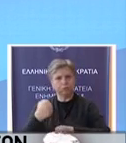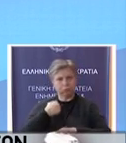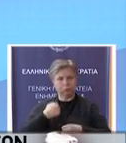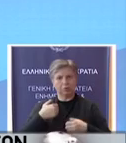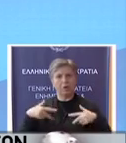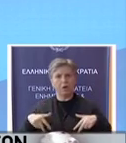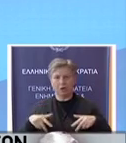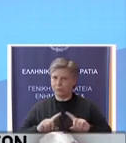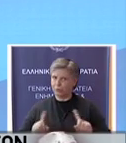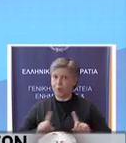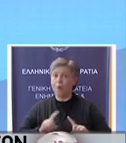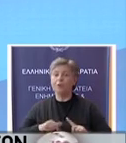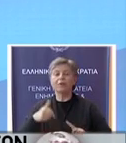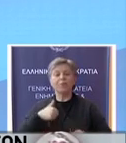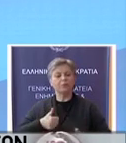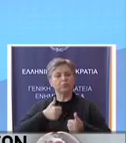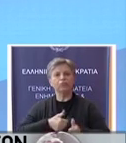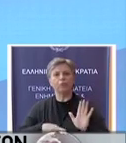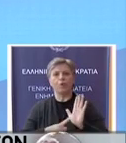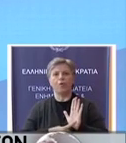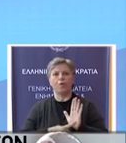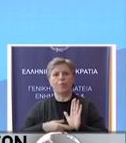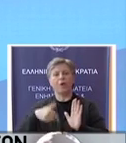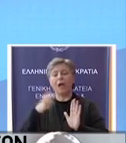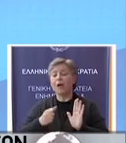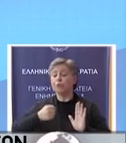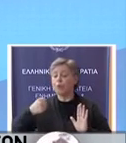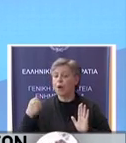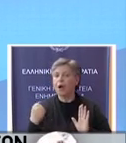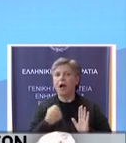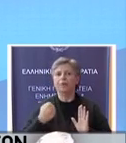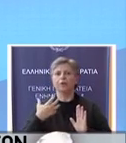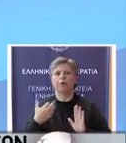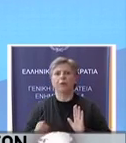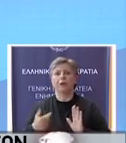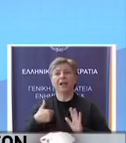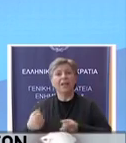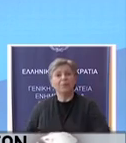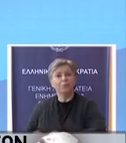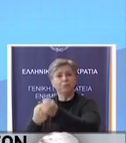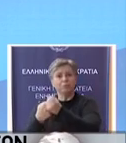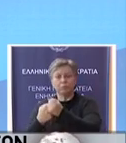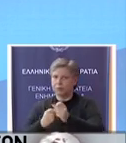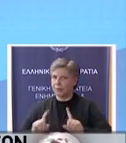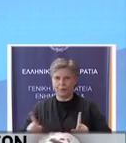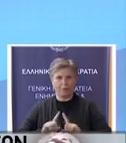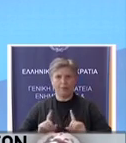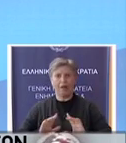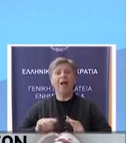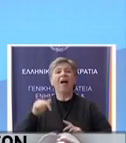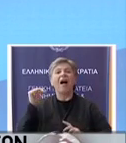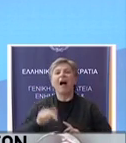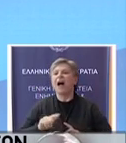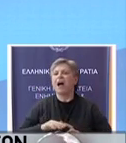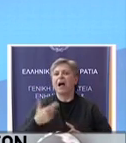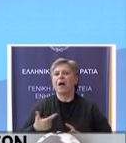συντεταγμένη πολιτεία θα εξαντλήσει την αυστηρότητά της στην προσπάθεια αυτή και έχει δίπλα της τους διεθνείς αθλητικούς θεσμούς, την συντριπτική